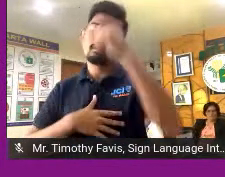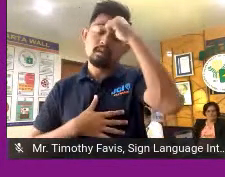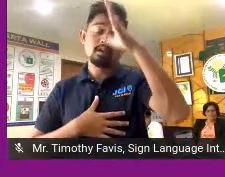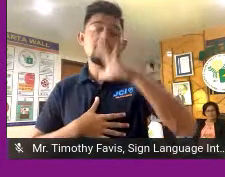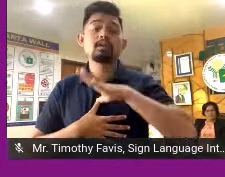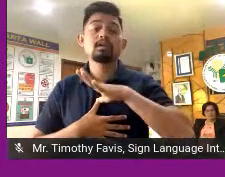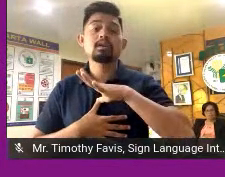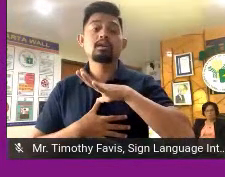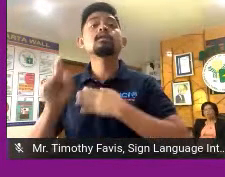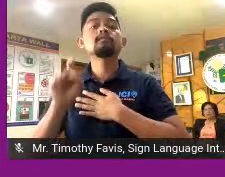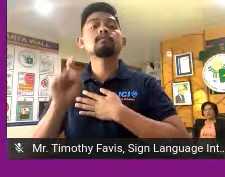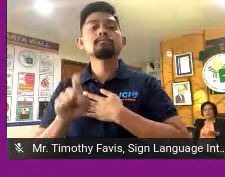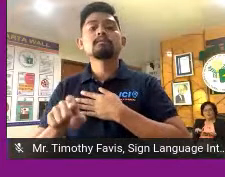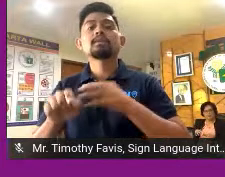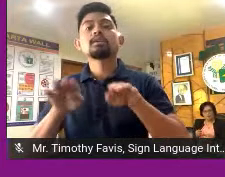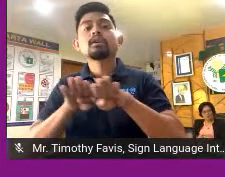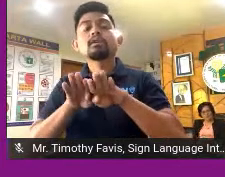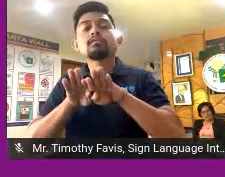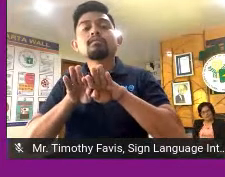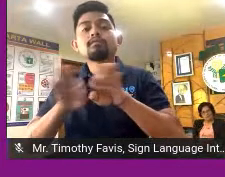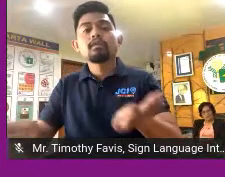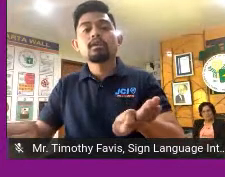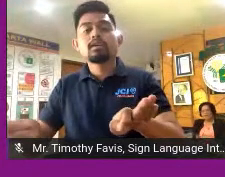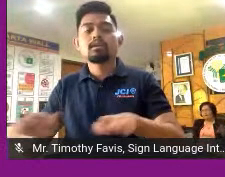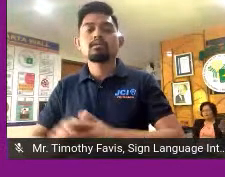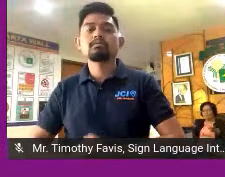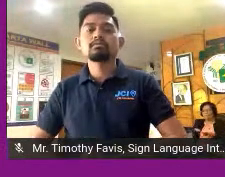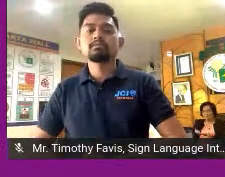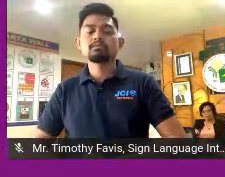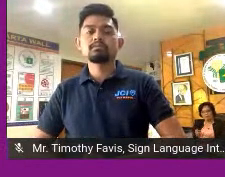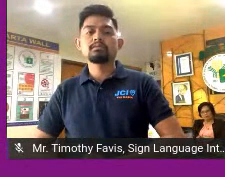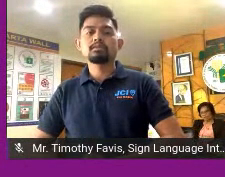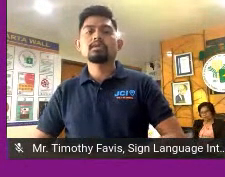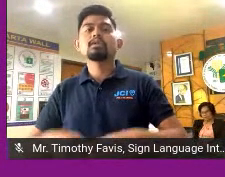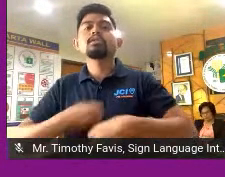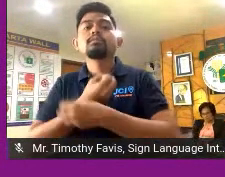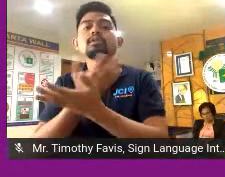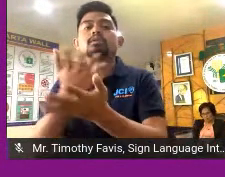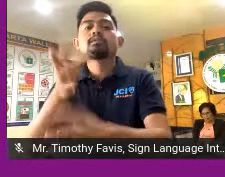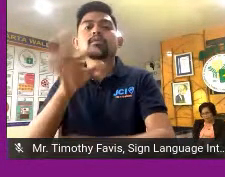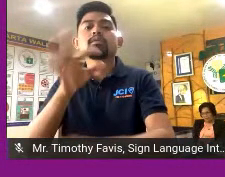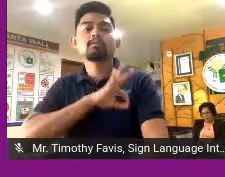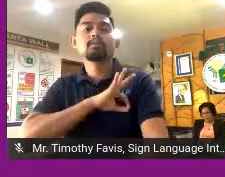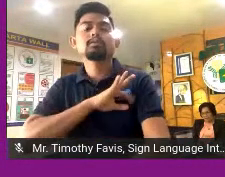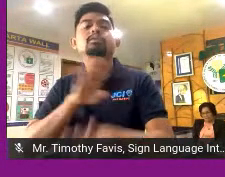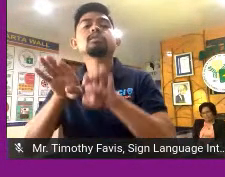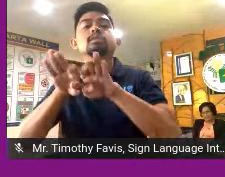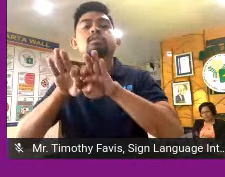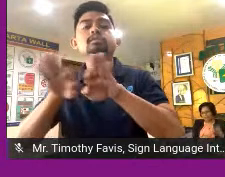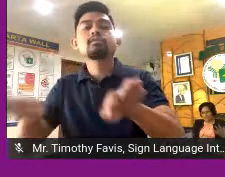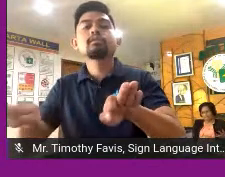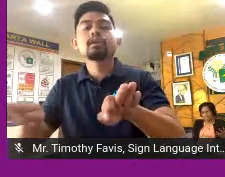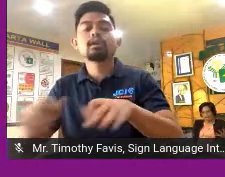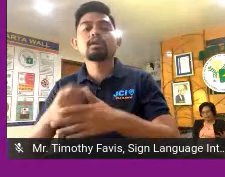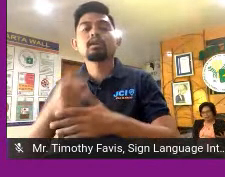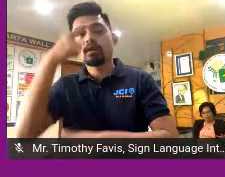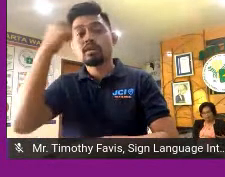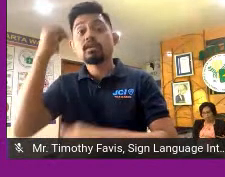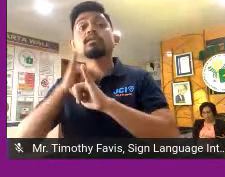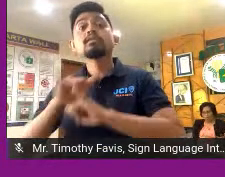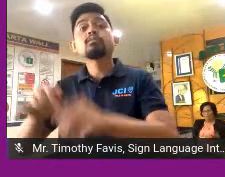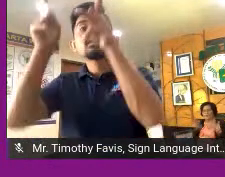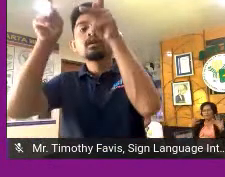pang-aapi. We have to treat them equally. We have to give them the opportunities equally. Kasi pareho silang